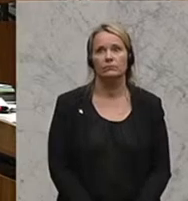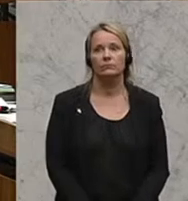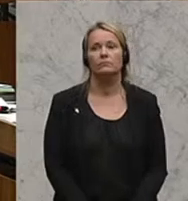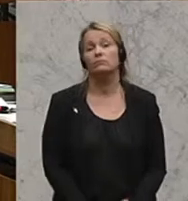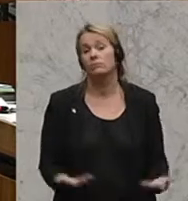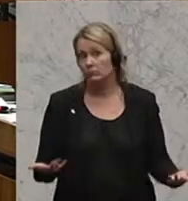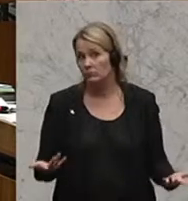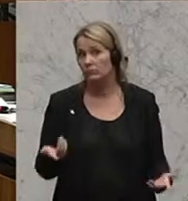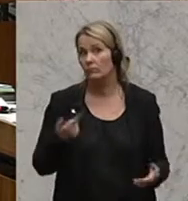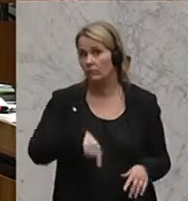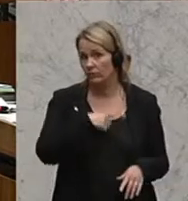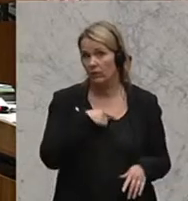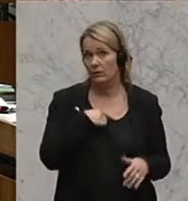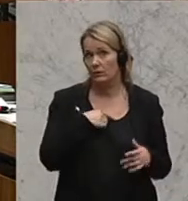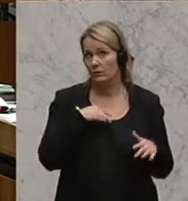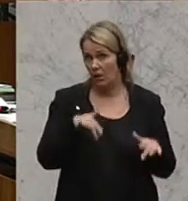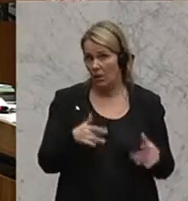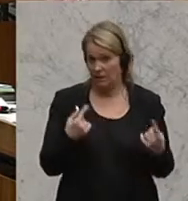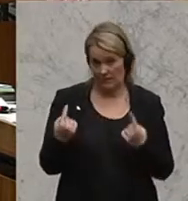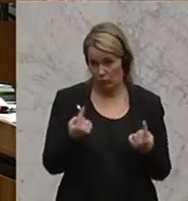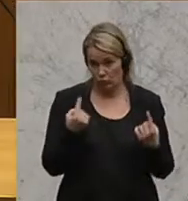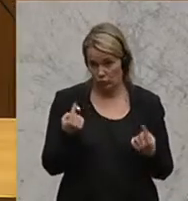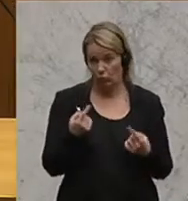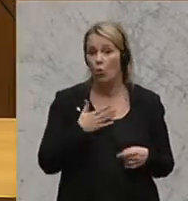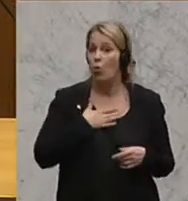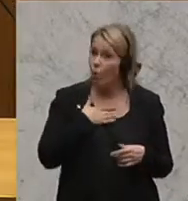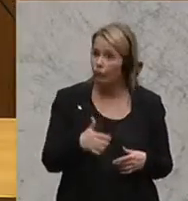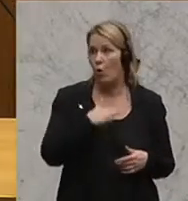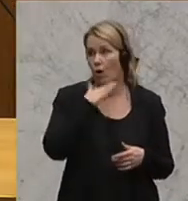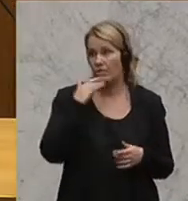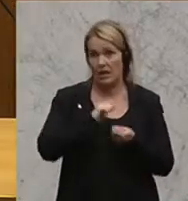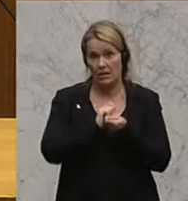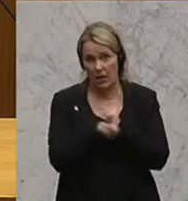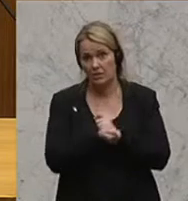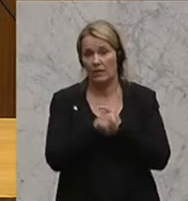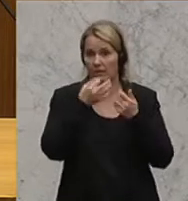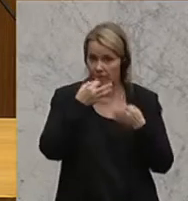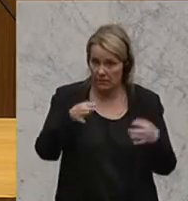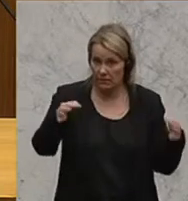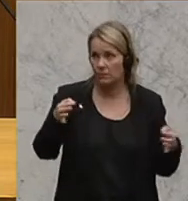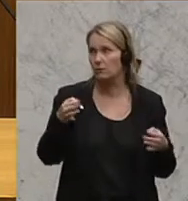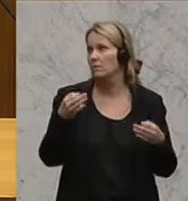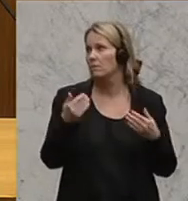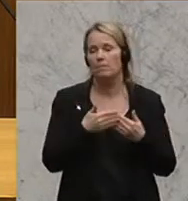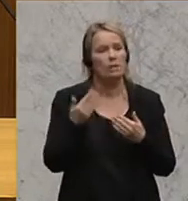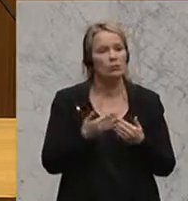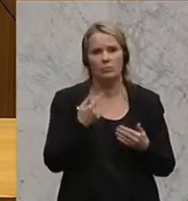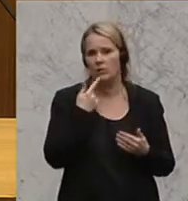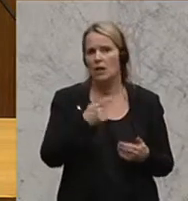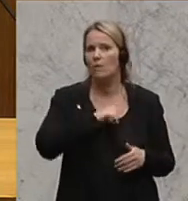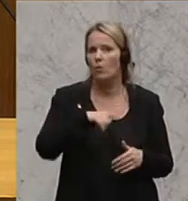Und wir haben aber eine Situation, obwohl sich vieles geändert und verbessert hat, ich habe zum Beispiel genannt